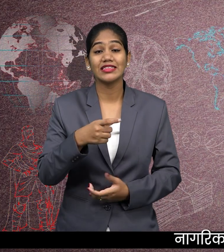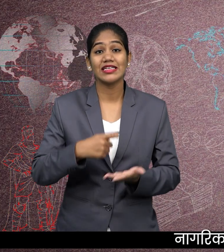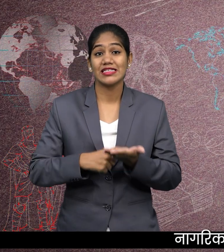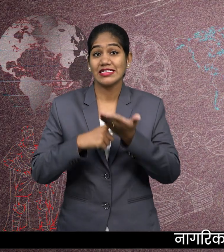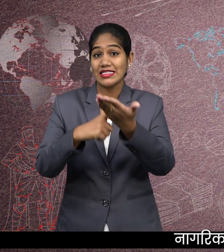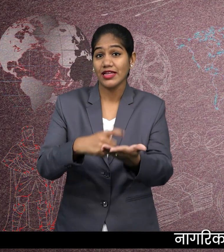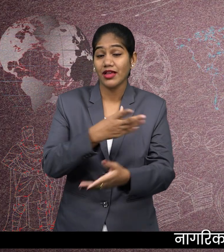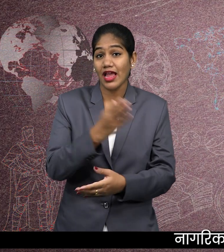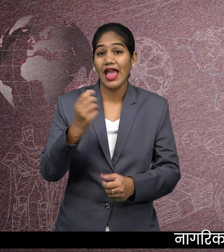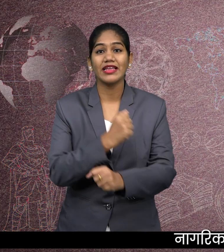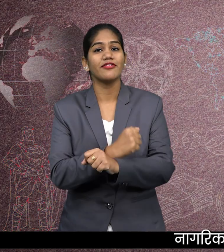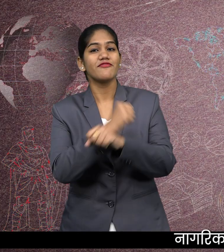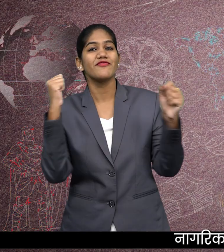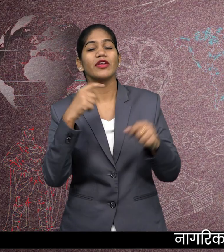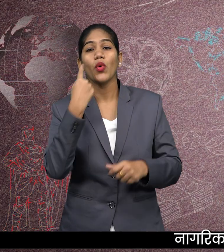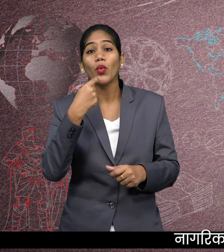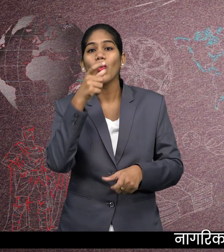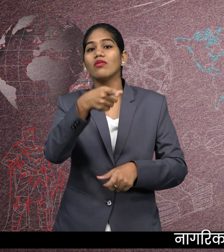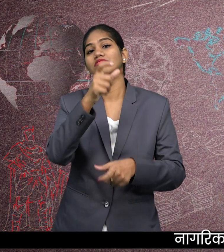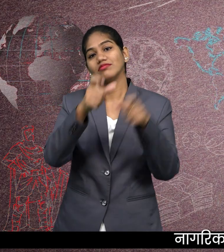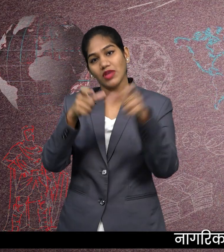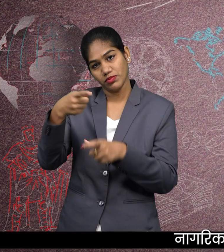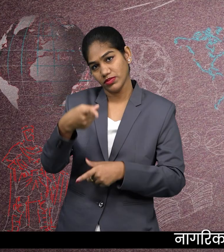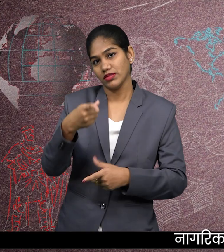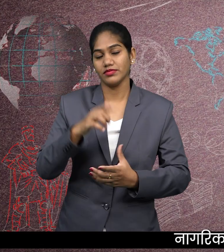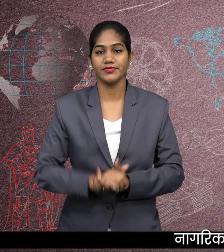नागरिकांचा सन्मान आणि स्वातंत्र्य.